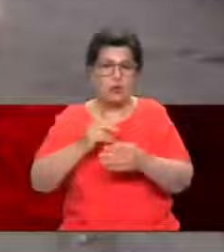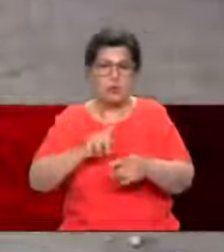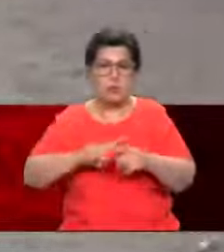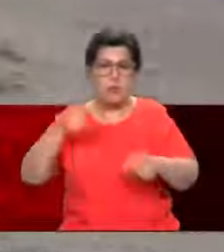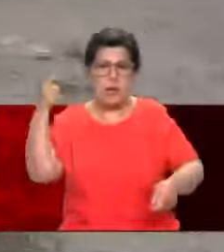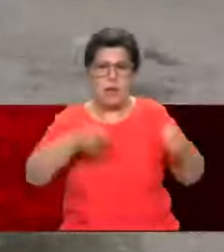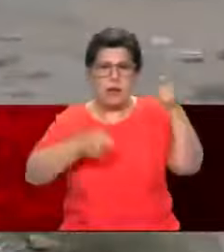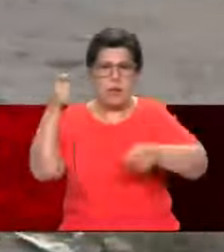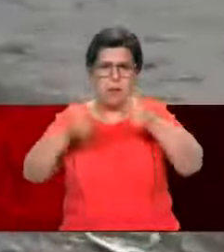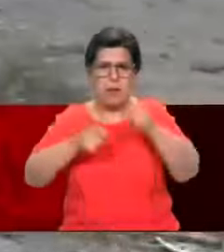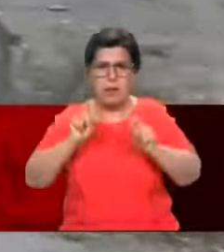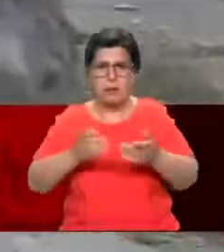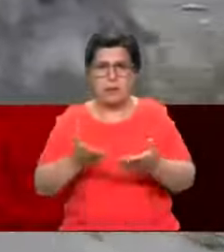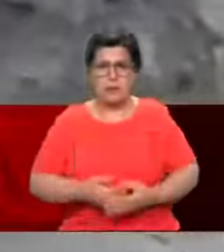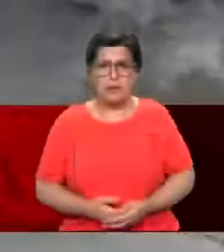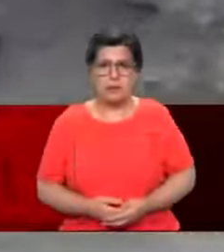yaptı.